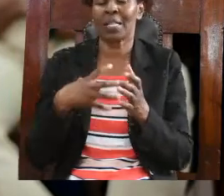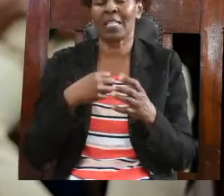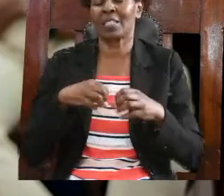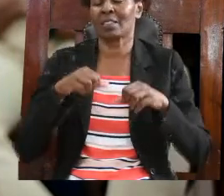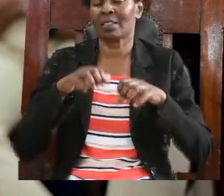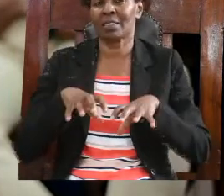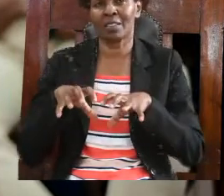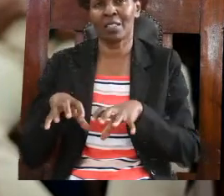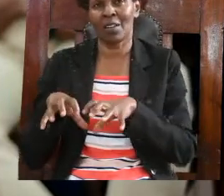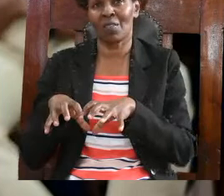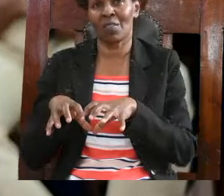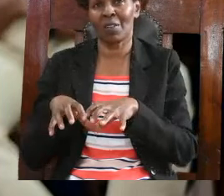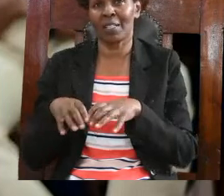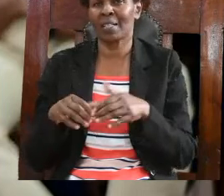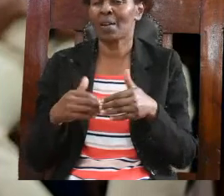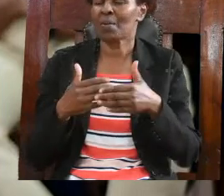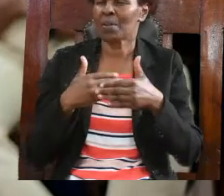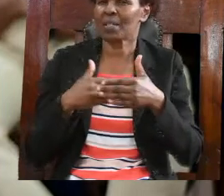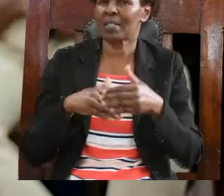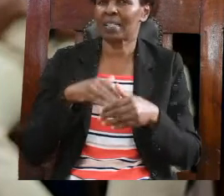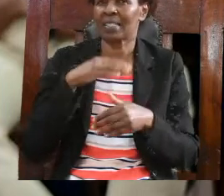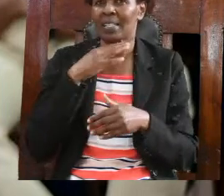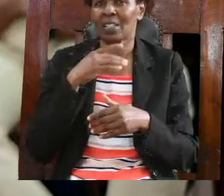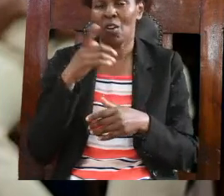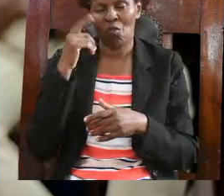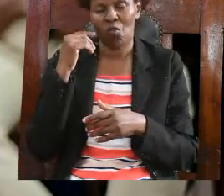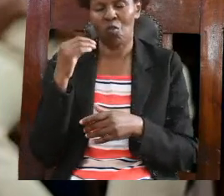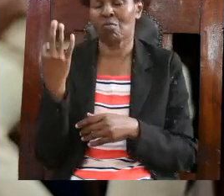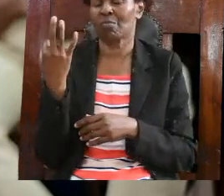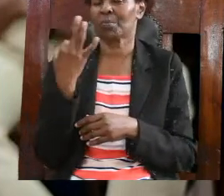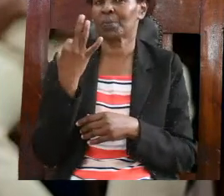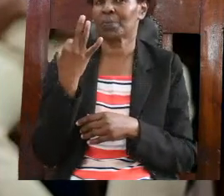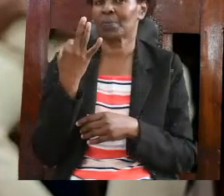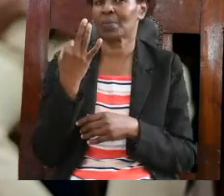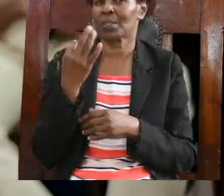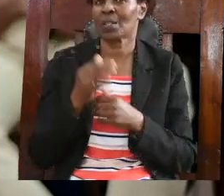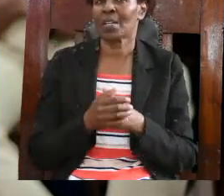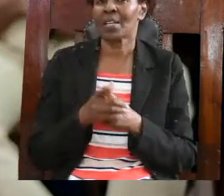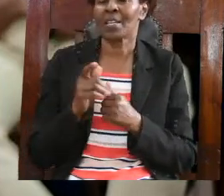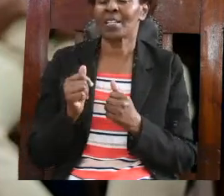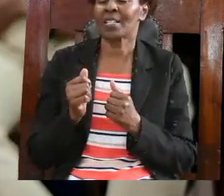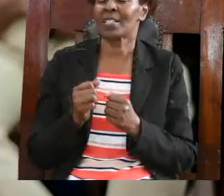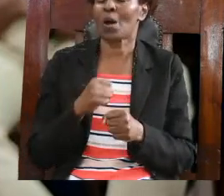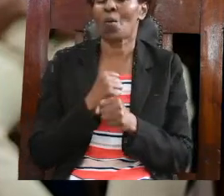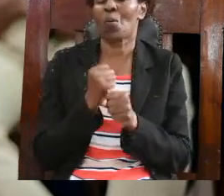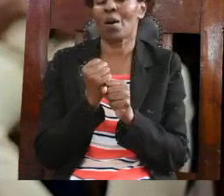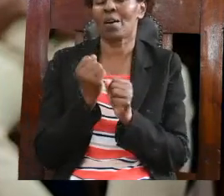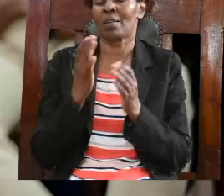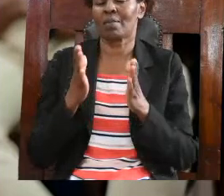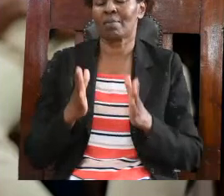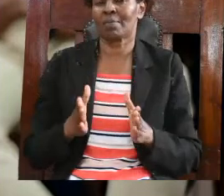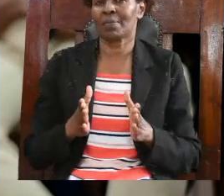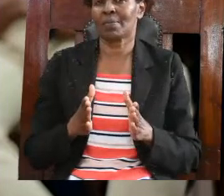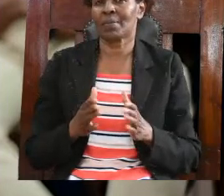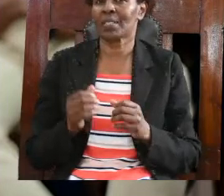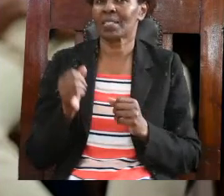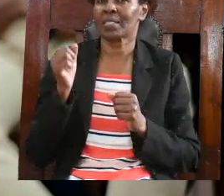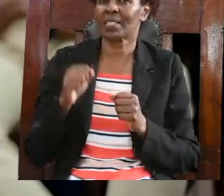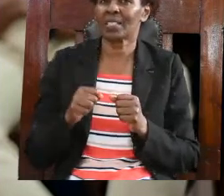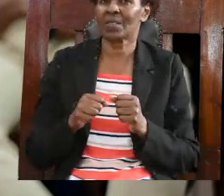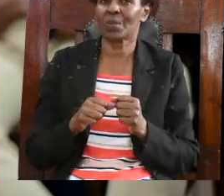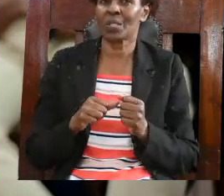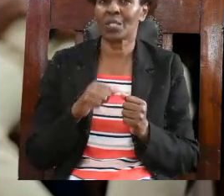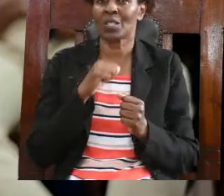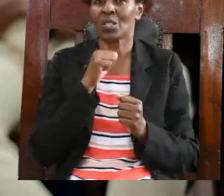karibu apoteze uhai wake kwa sababu ya injili. Huyu alikuwa ni mtendakazi. Na hata kama sisi